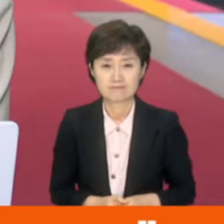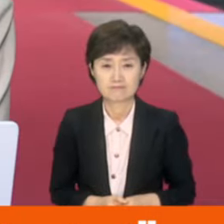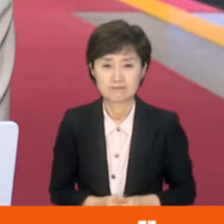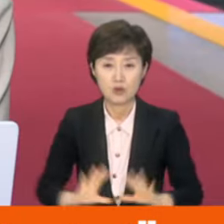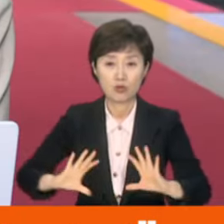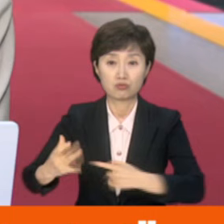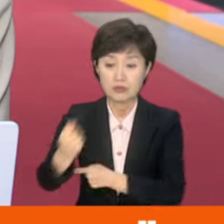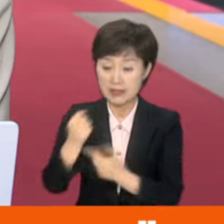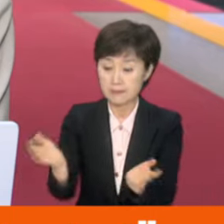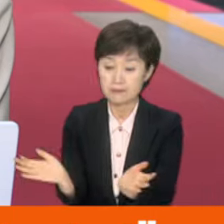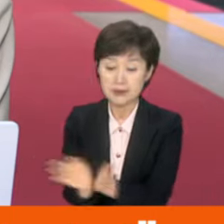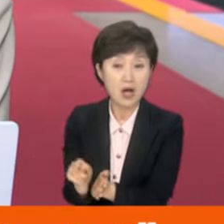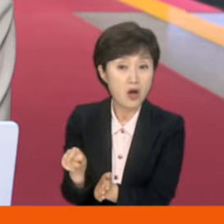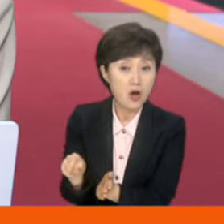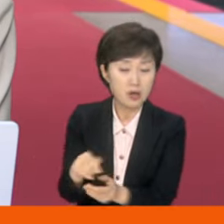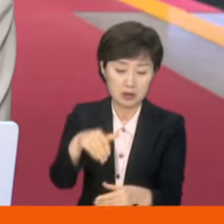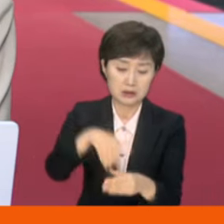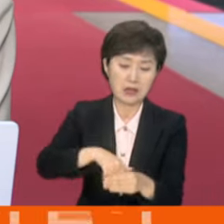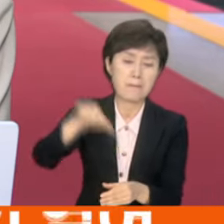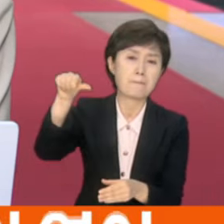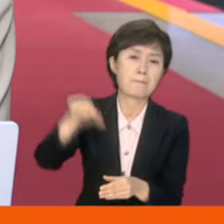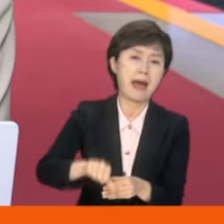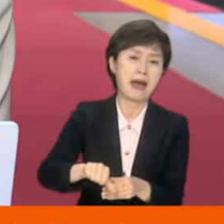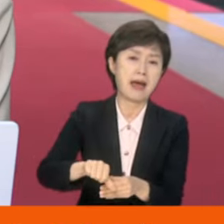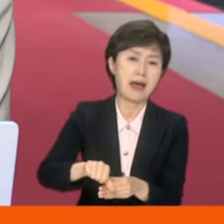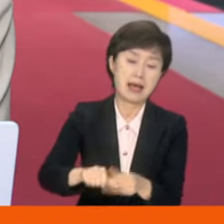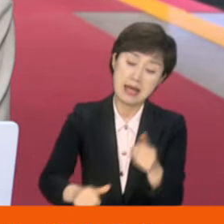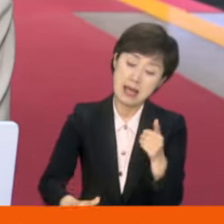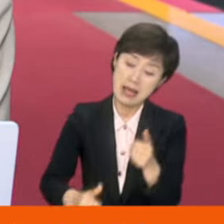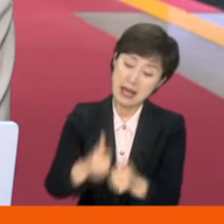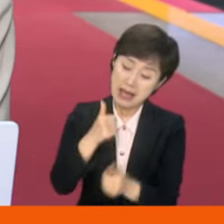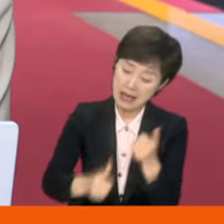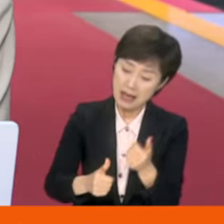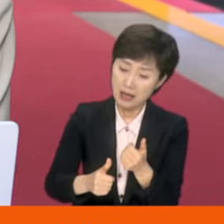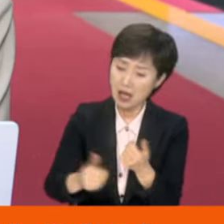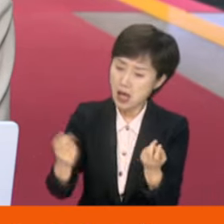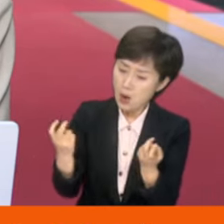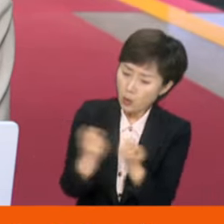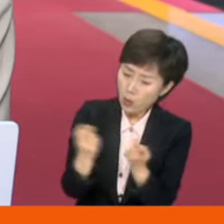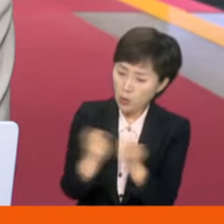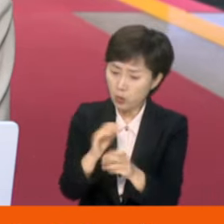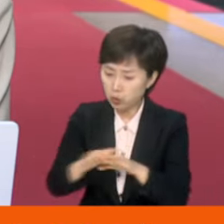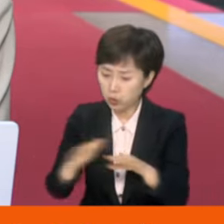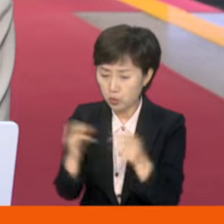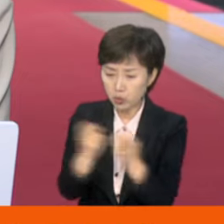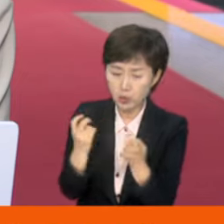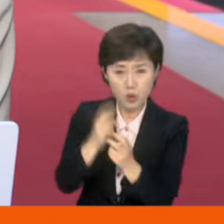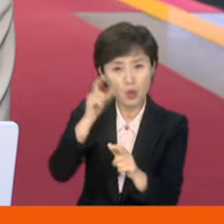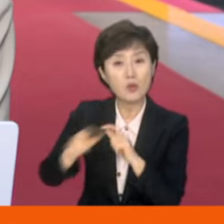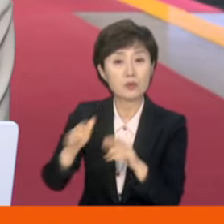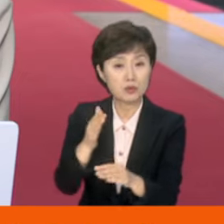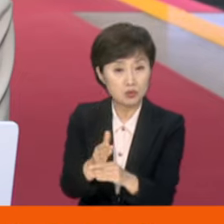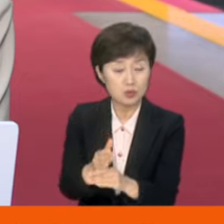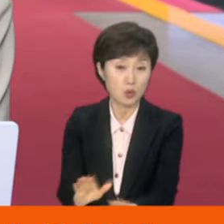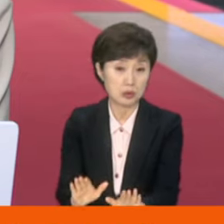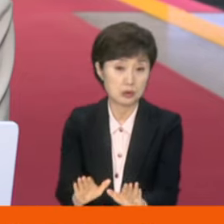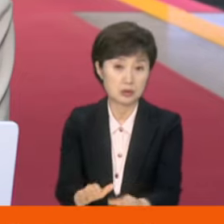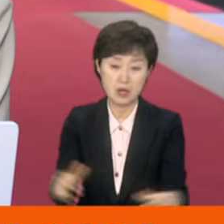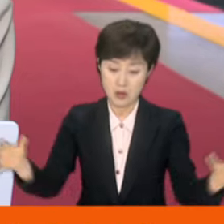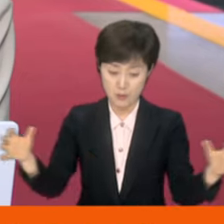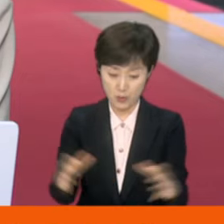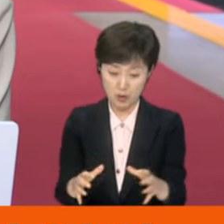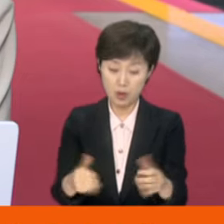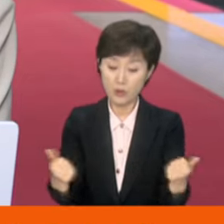자, 국민의힘은 총선 패배 이후에 상황에 대한 수습 방안을 계속 고심하고 있는데 오늘도 선거 패배의 원인을 진단한다고